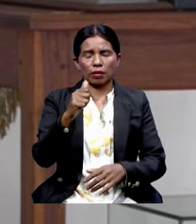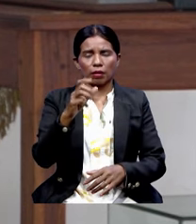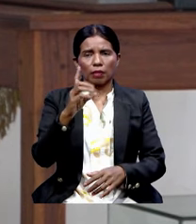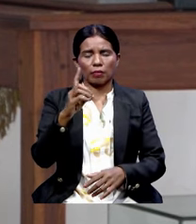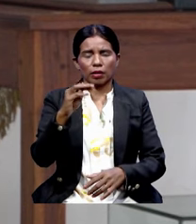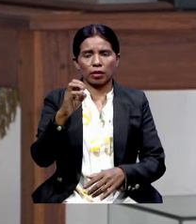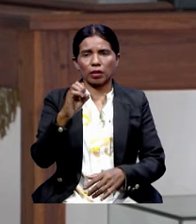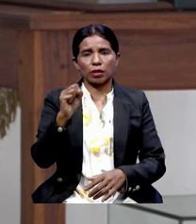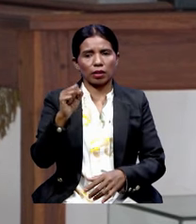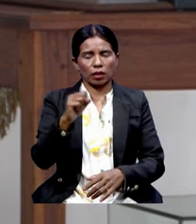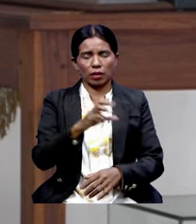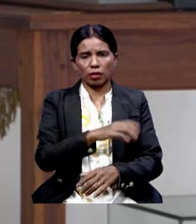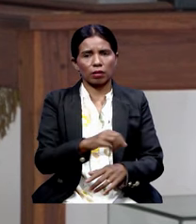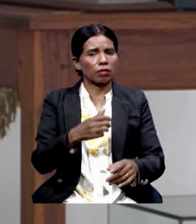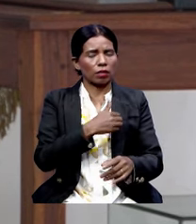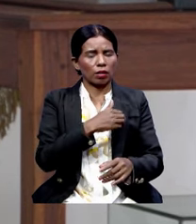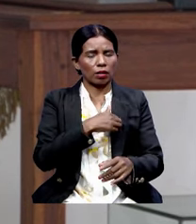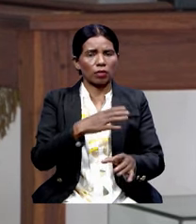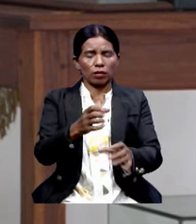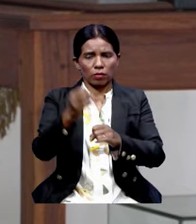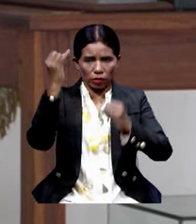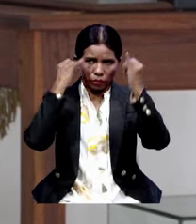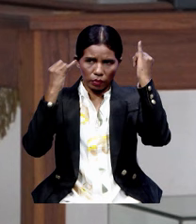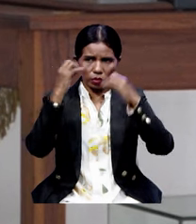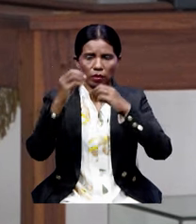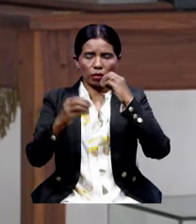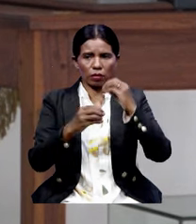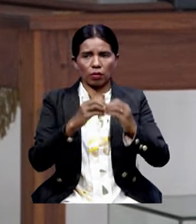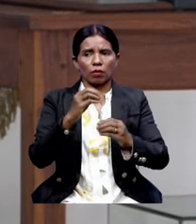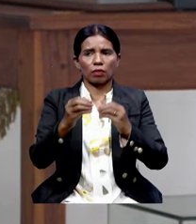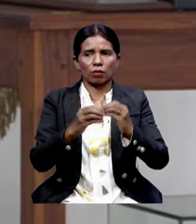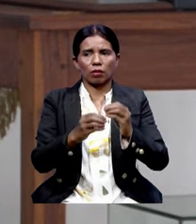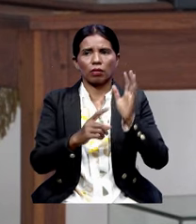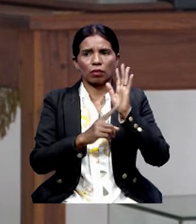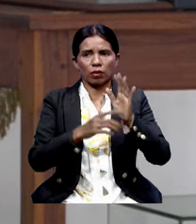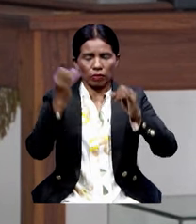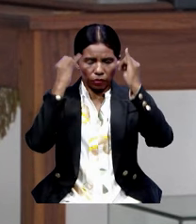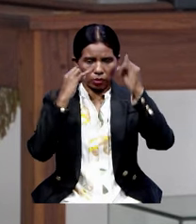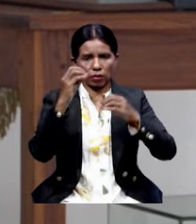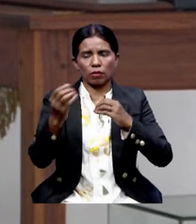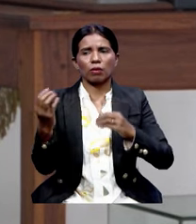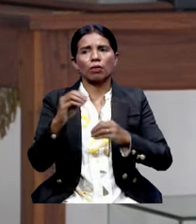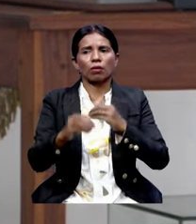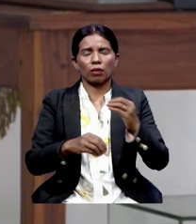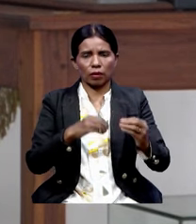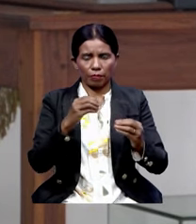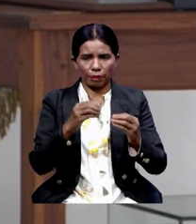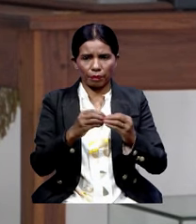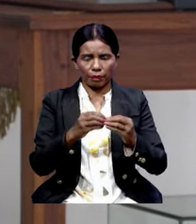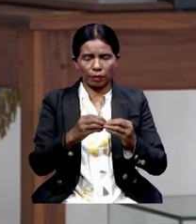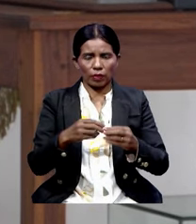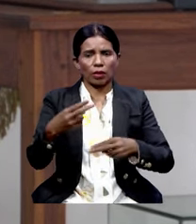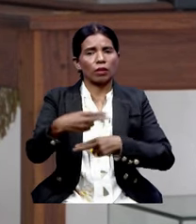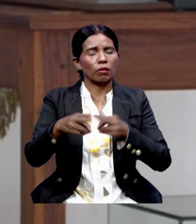sedauk simu informasaun ka reklamasaun lilu informasaun sira konaba quarto